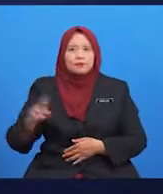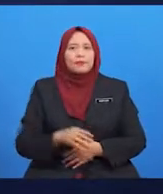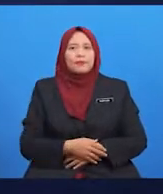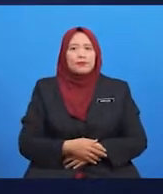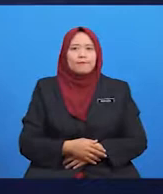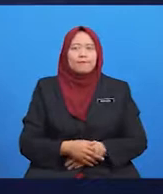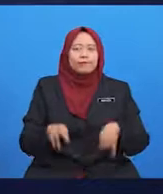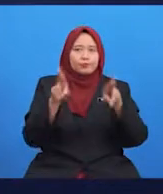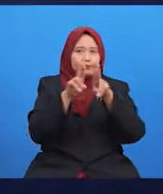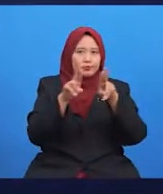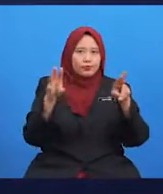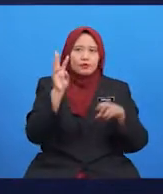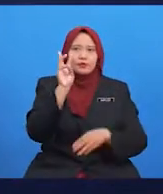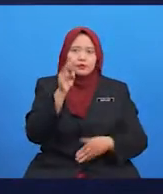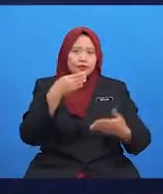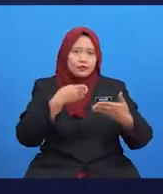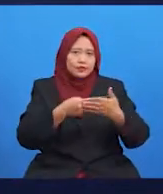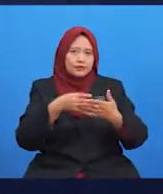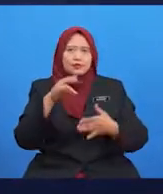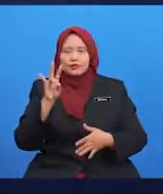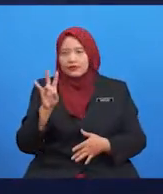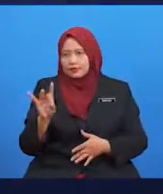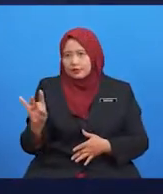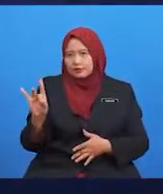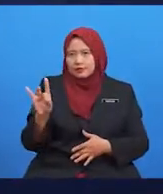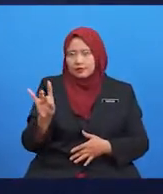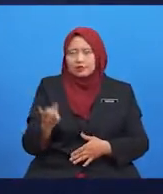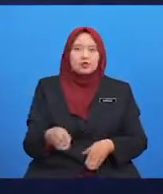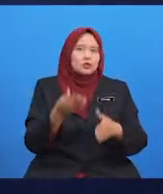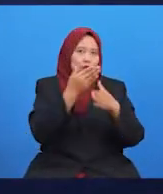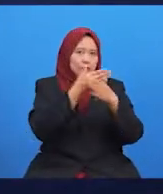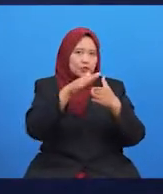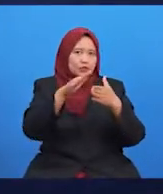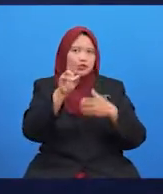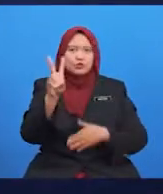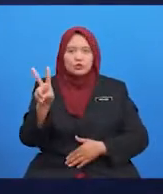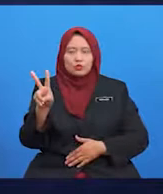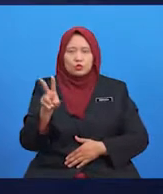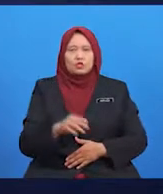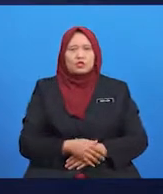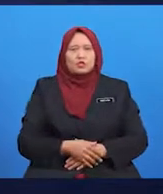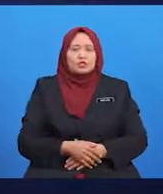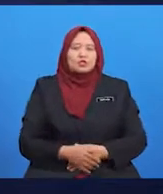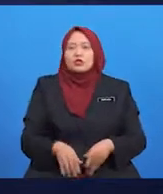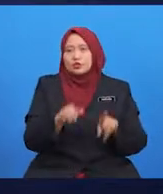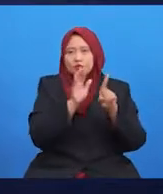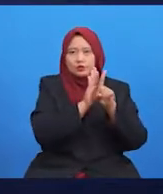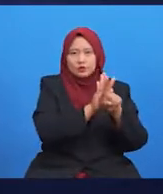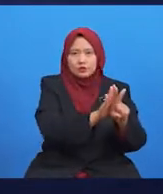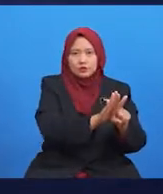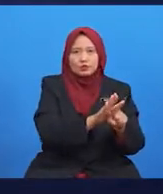Rangkap 6 hingga 8 merupakan bahagian kedua, iaitu ketika jemaah sudah meninggal